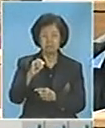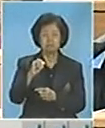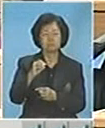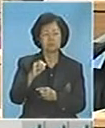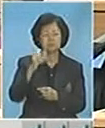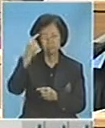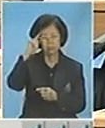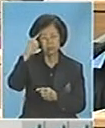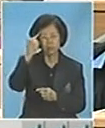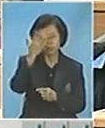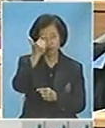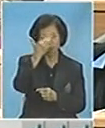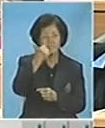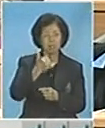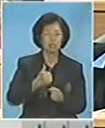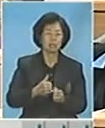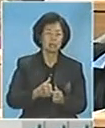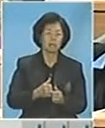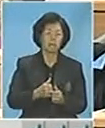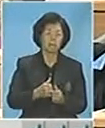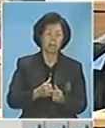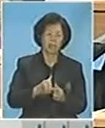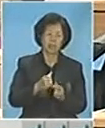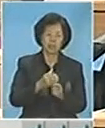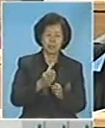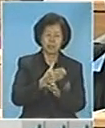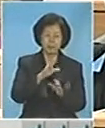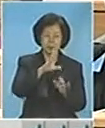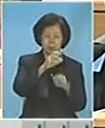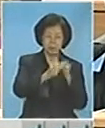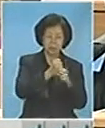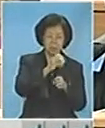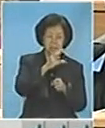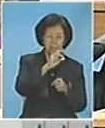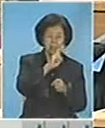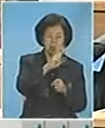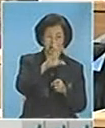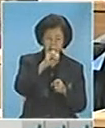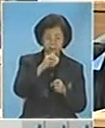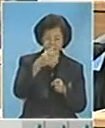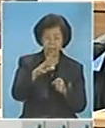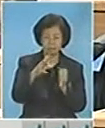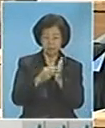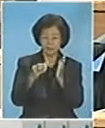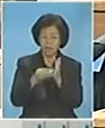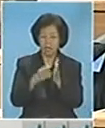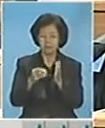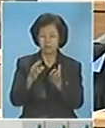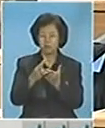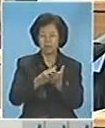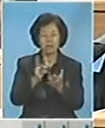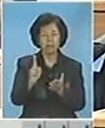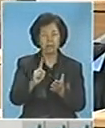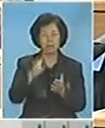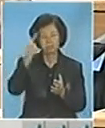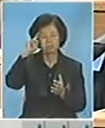ลเหมือนกันว่าทำไมหลังจากปี2550นี้จะมีการสัมมนาทางวิชาการหรือเปล่าเราก็ไม่ท